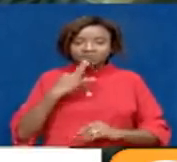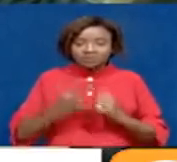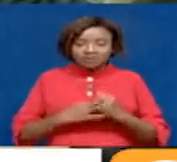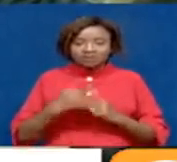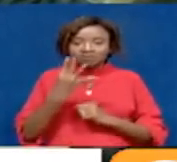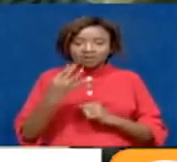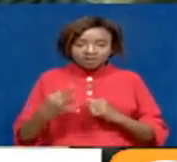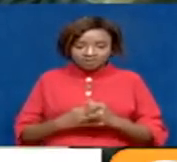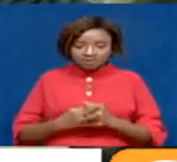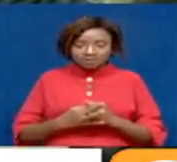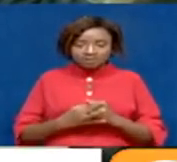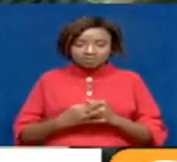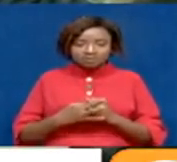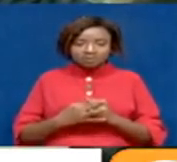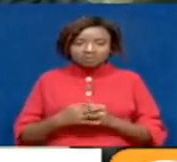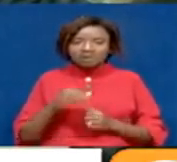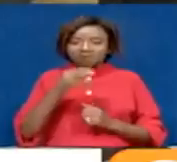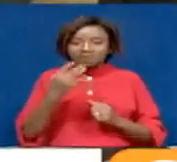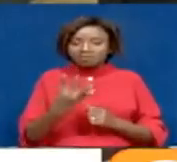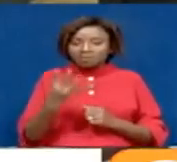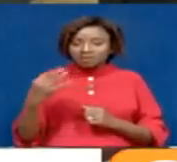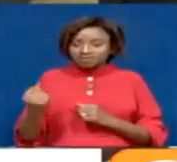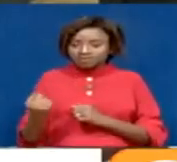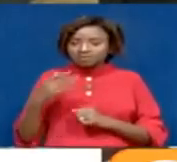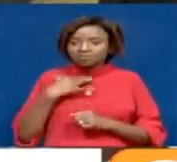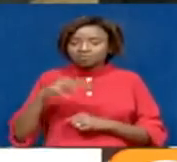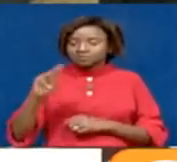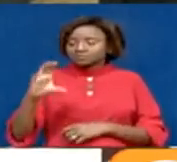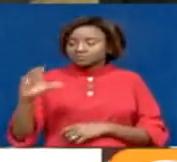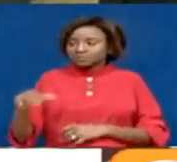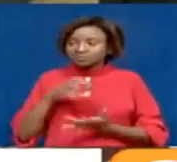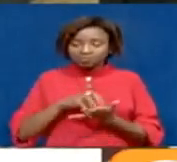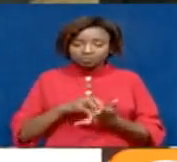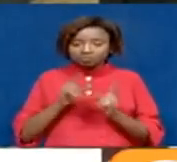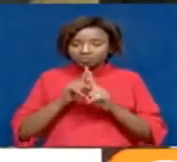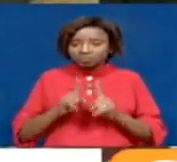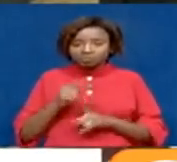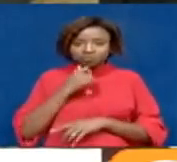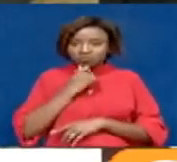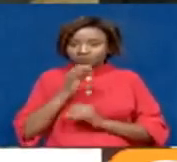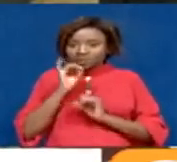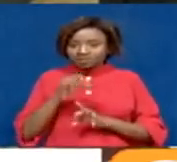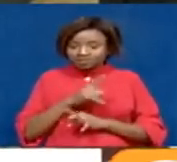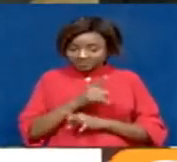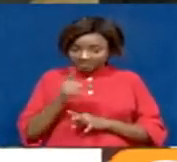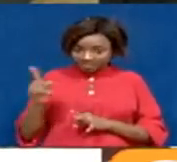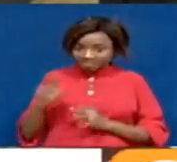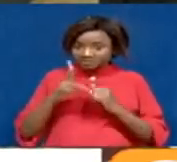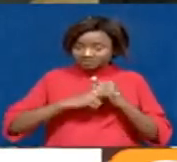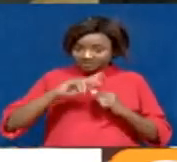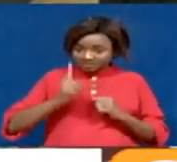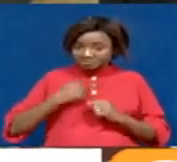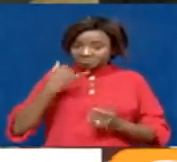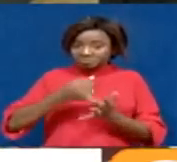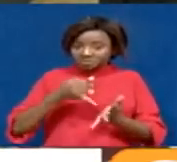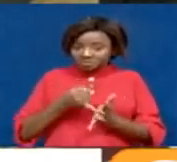5,845 wanatafuta viti vya uwakilishi wodi. As to whether these people will end up in the ballot paper, now that